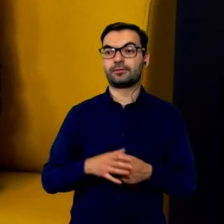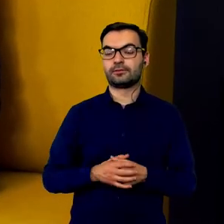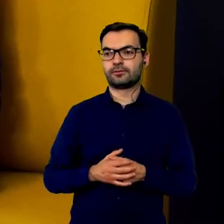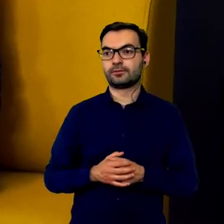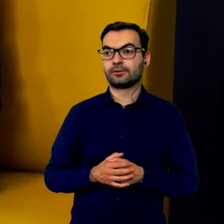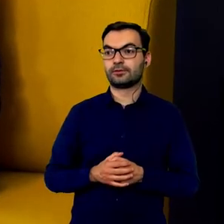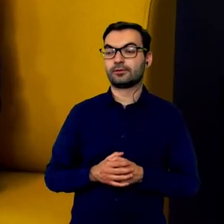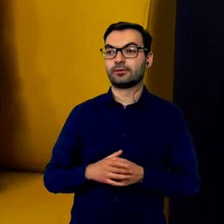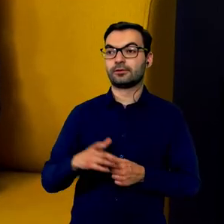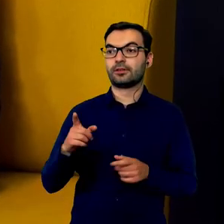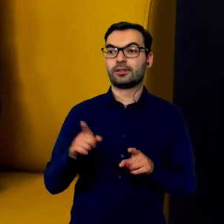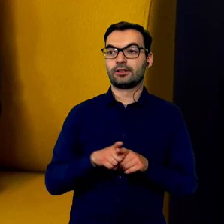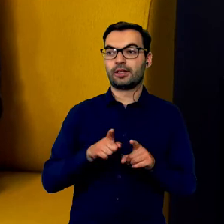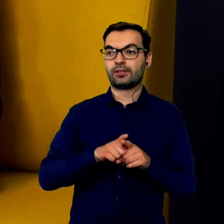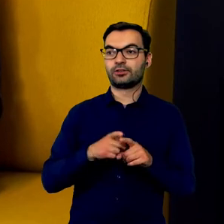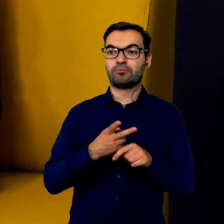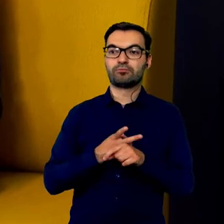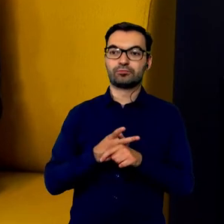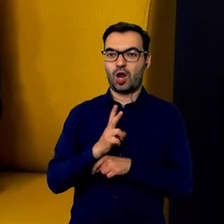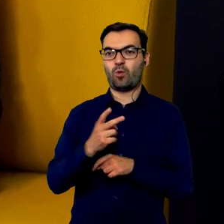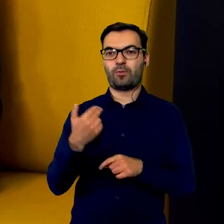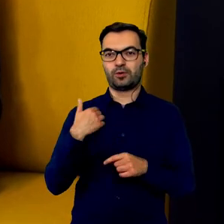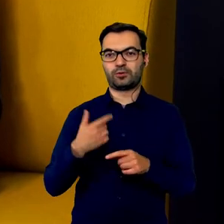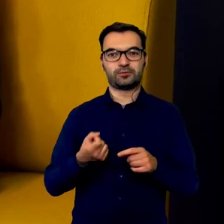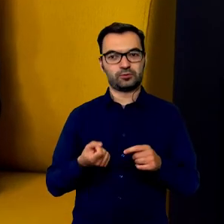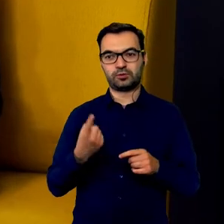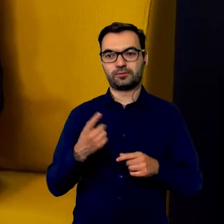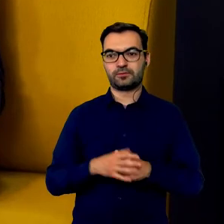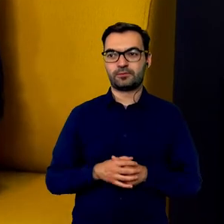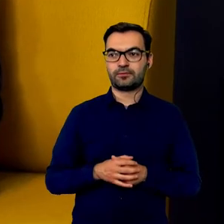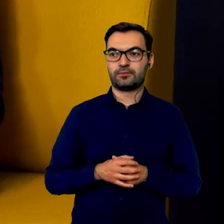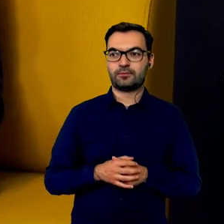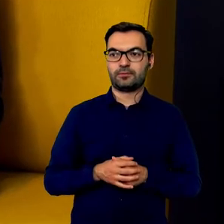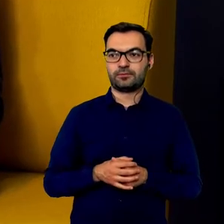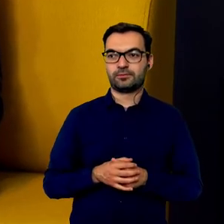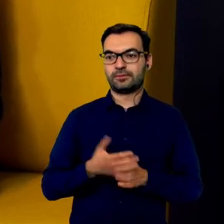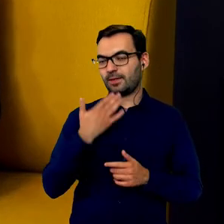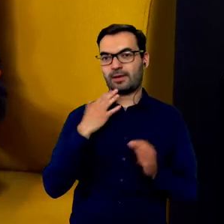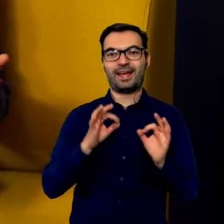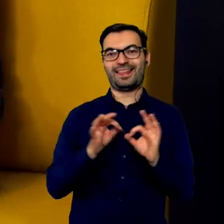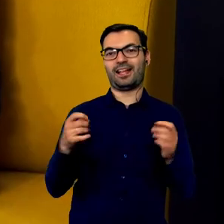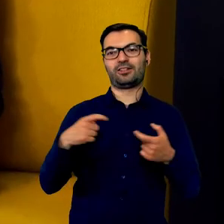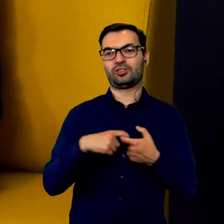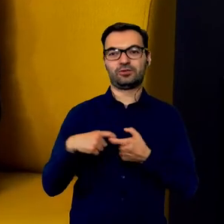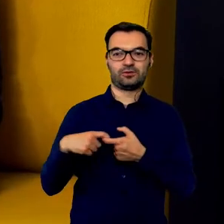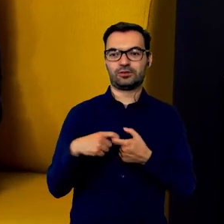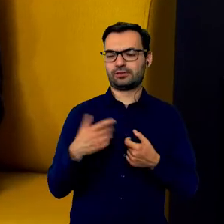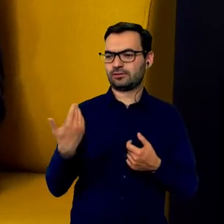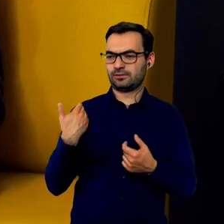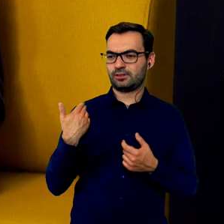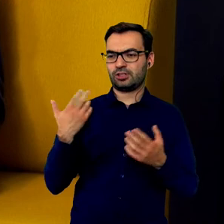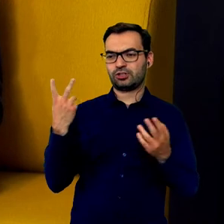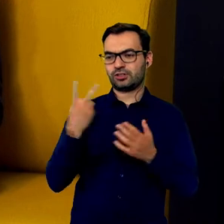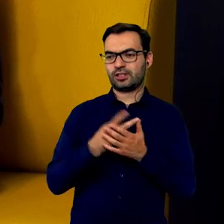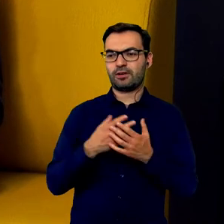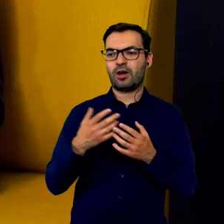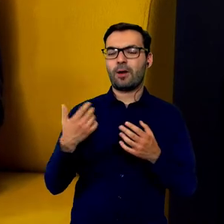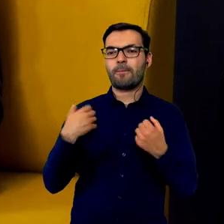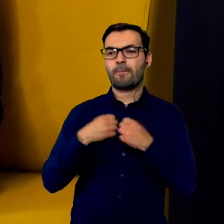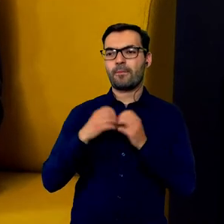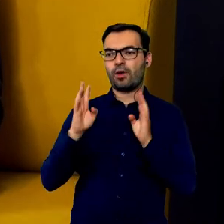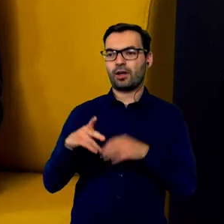Jest łatwiej. Ale też mieliśmy taki przełom. To nie ma związków idealnych. Czytałam ostatnio biografię Kory, bardzo